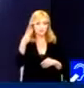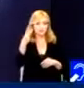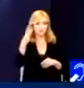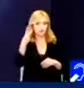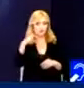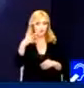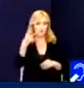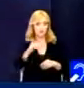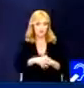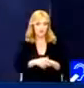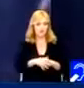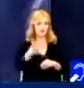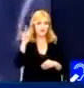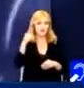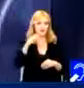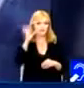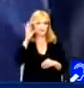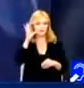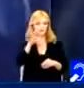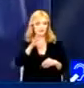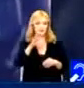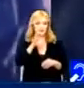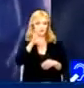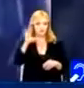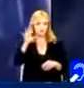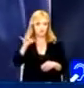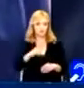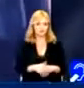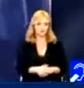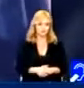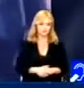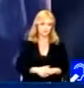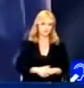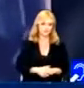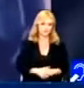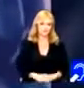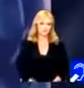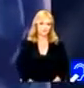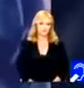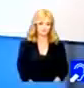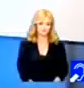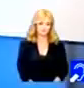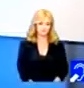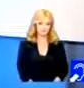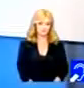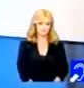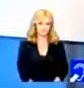la bordul navei cosmice Soyuz 40 și al laboratorului spațial Salyut 6.